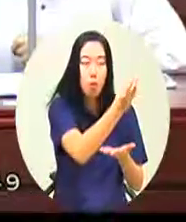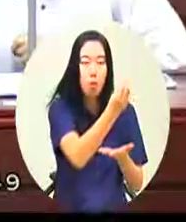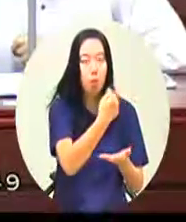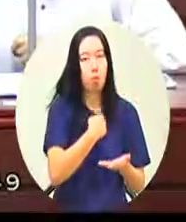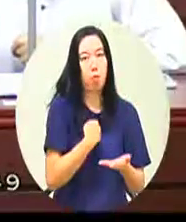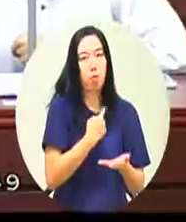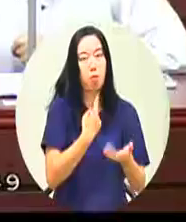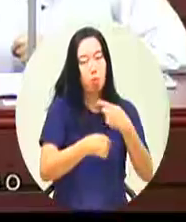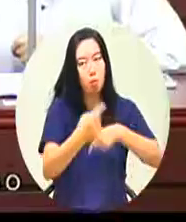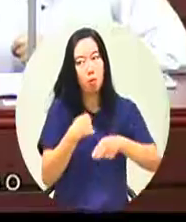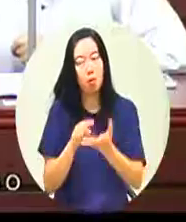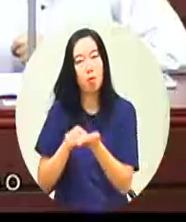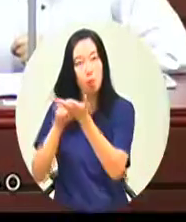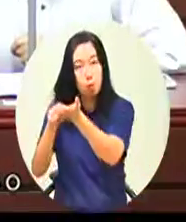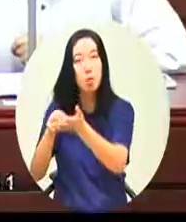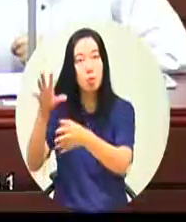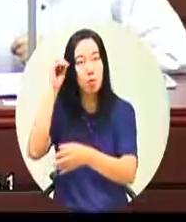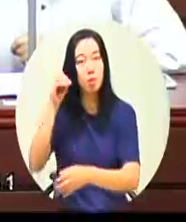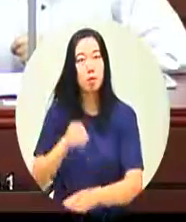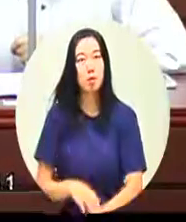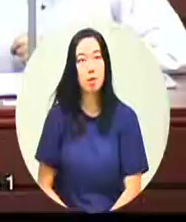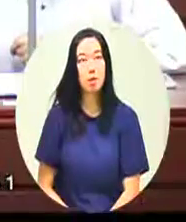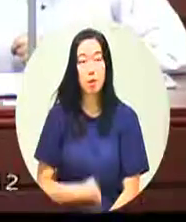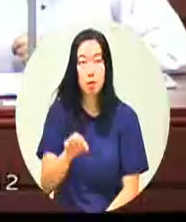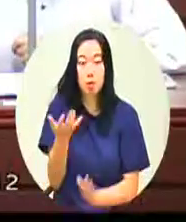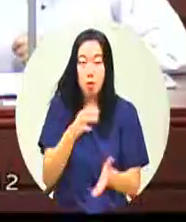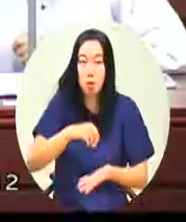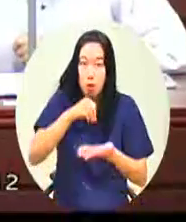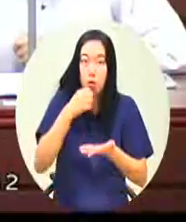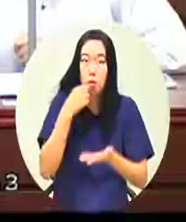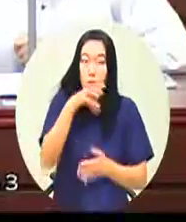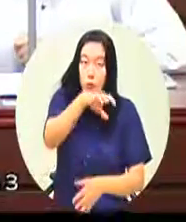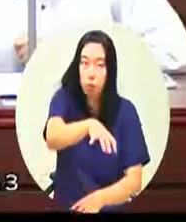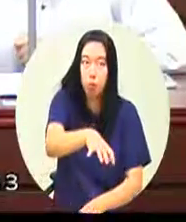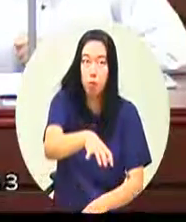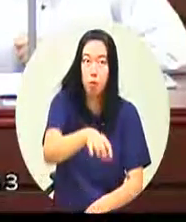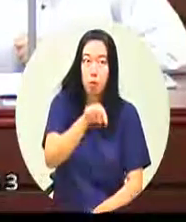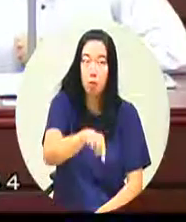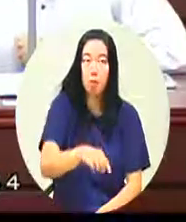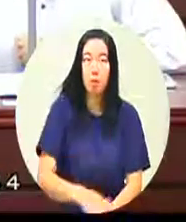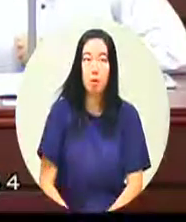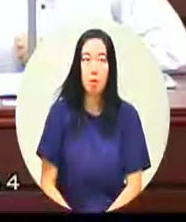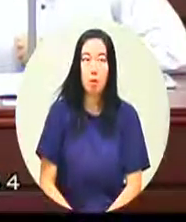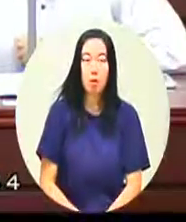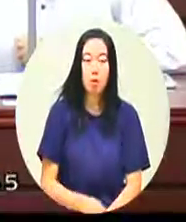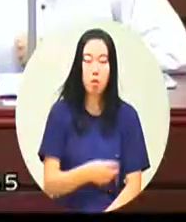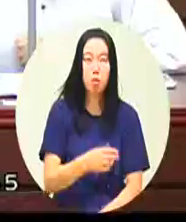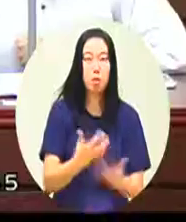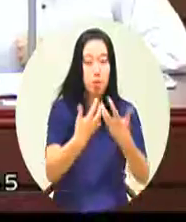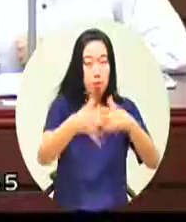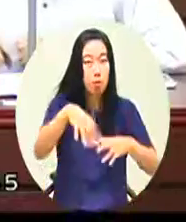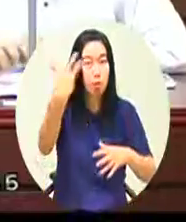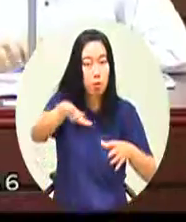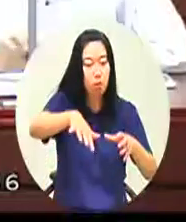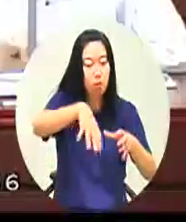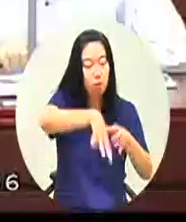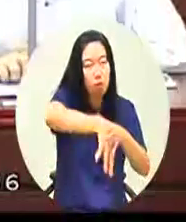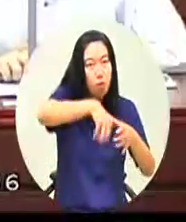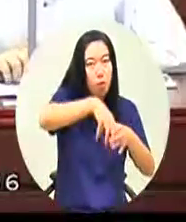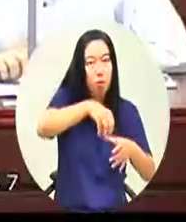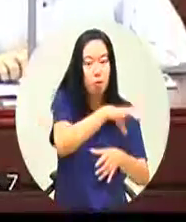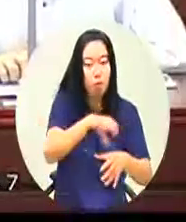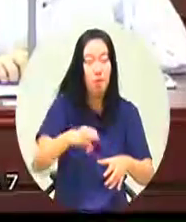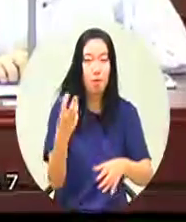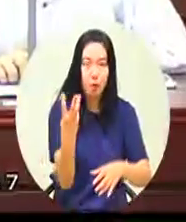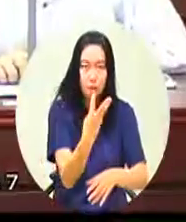灾害修复工程。那刚刚有提到文化化博化现在那个三台移动式抽水机的状况，确实有